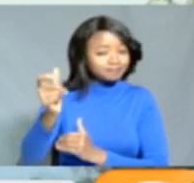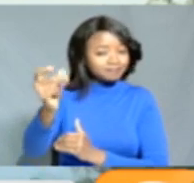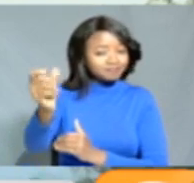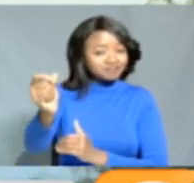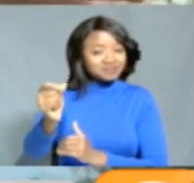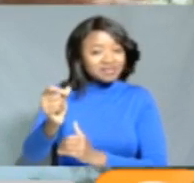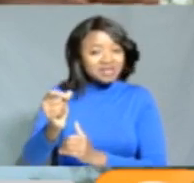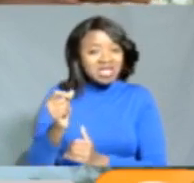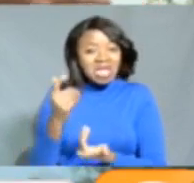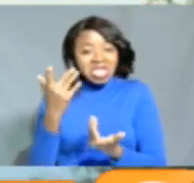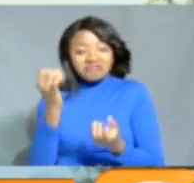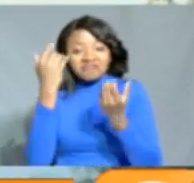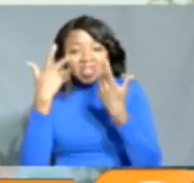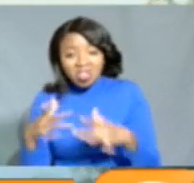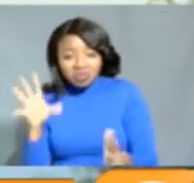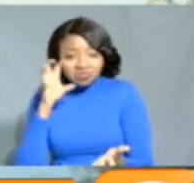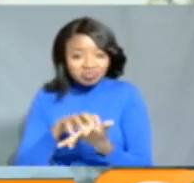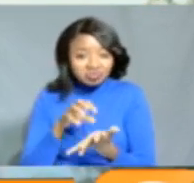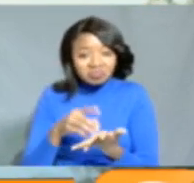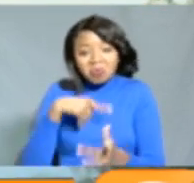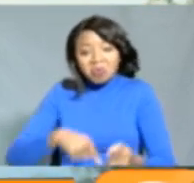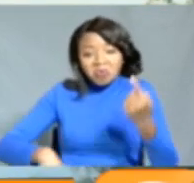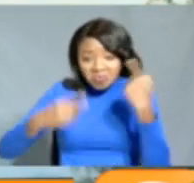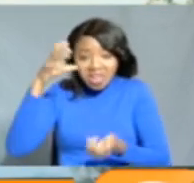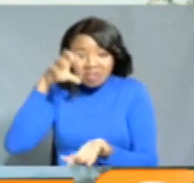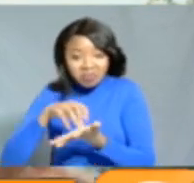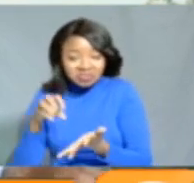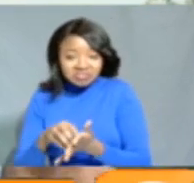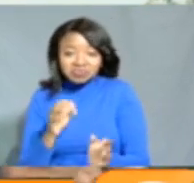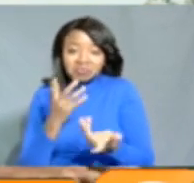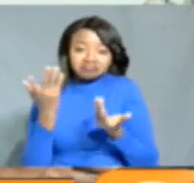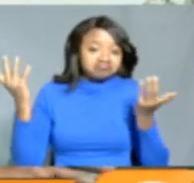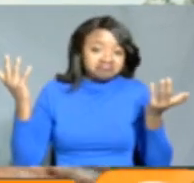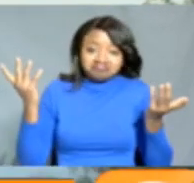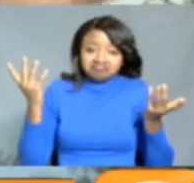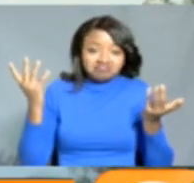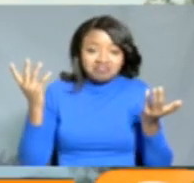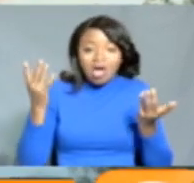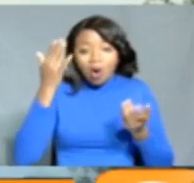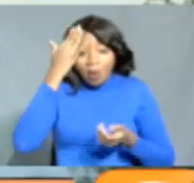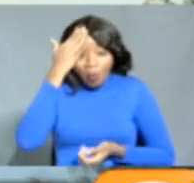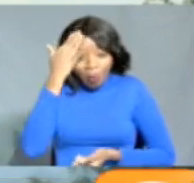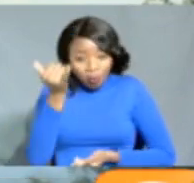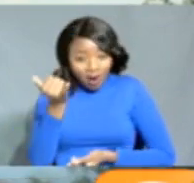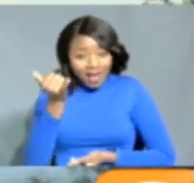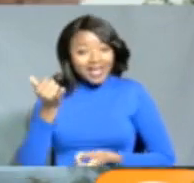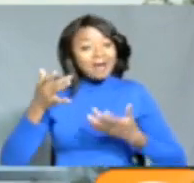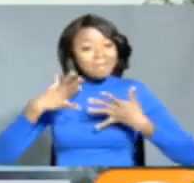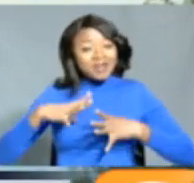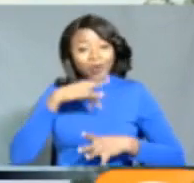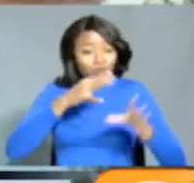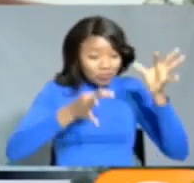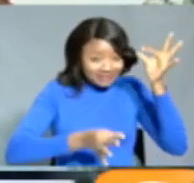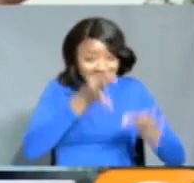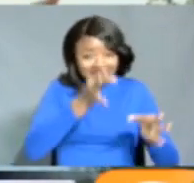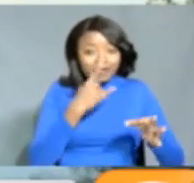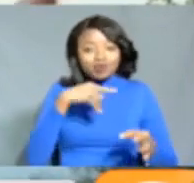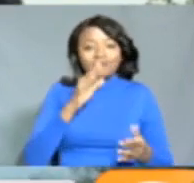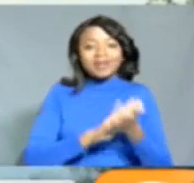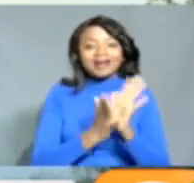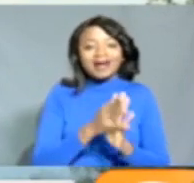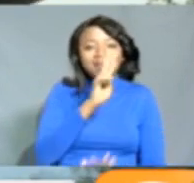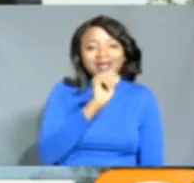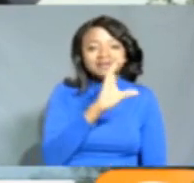Nani akose kiti, nani apate kiti, kwa sababu wale wenye kuamua nani atakuwa MCA